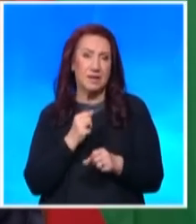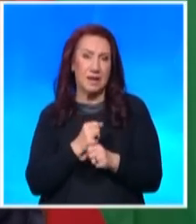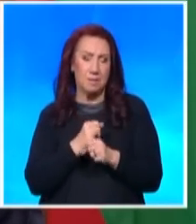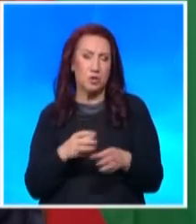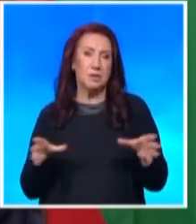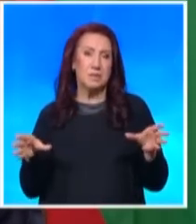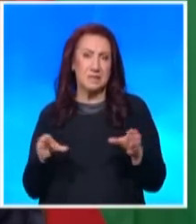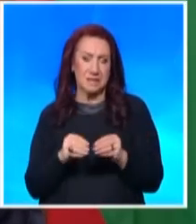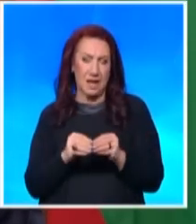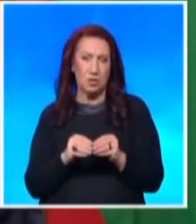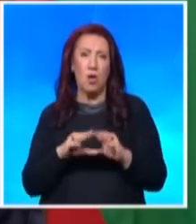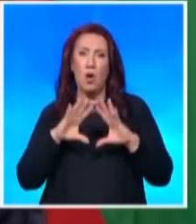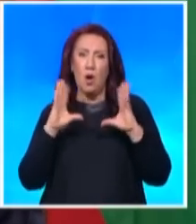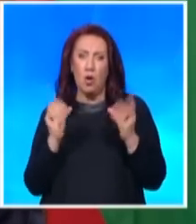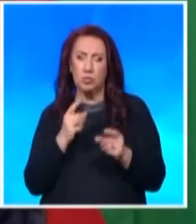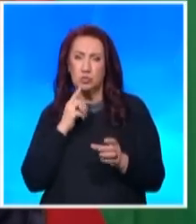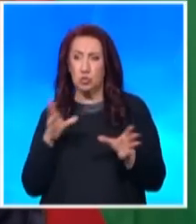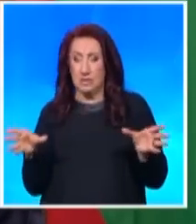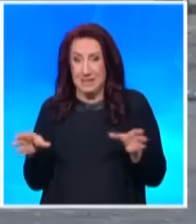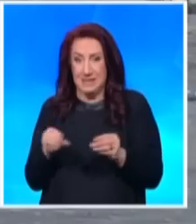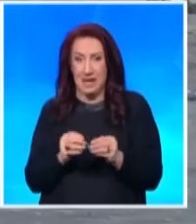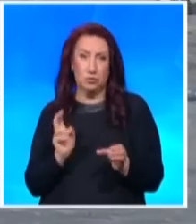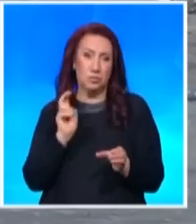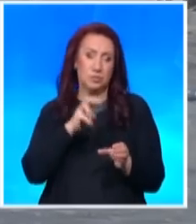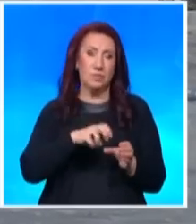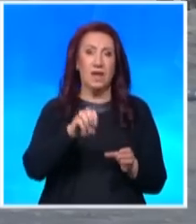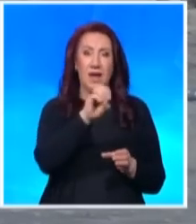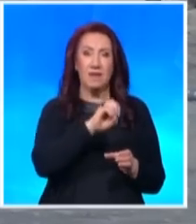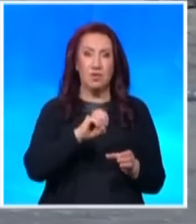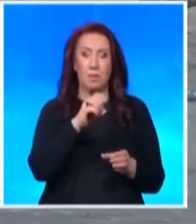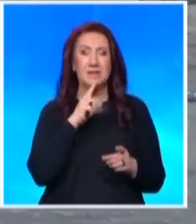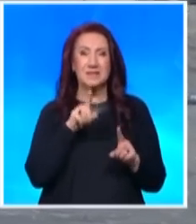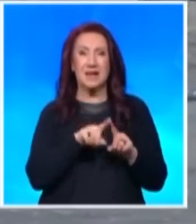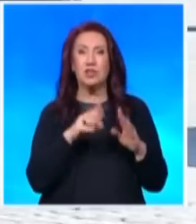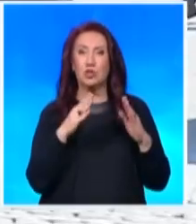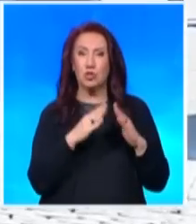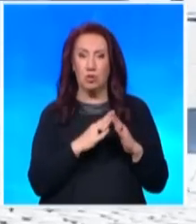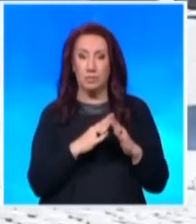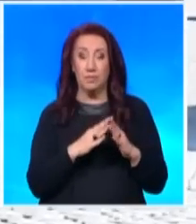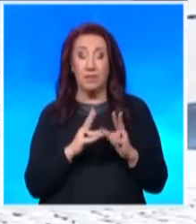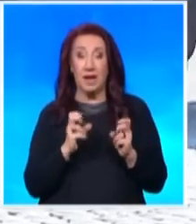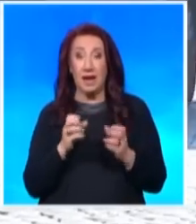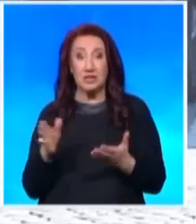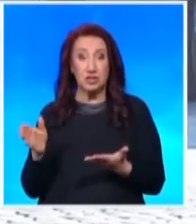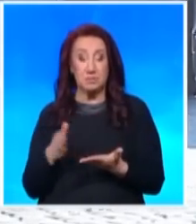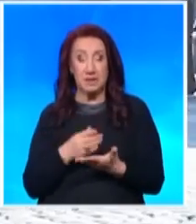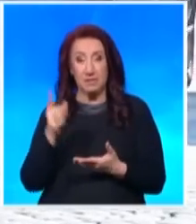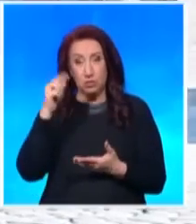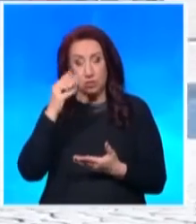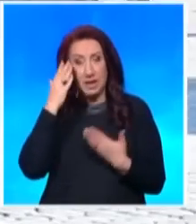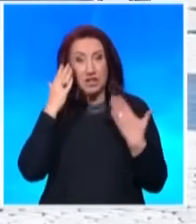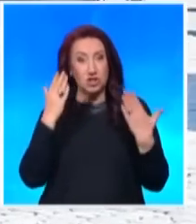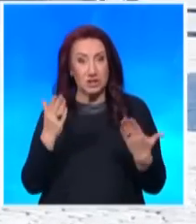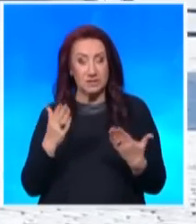в Европейския дом. Заедно да бъдем в него. А как ще преминат честванията в Скопие утре? Ами трябва да